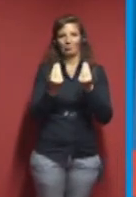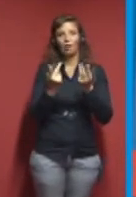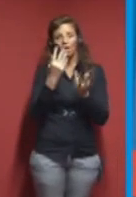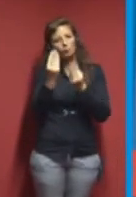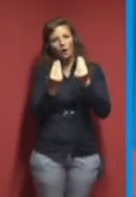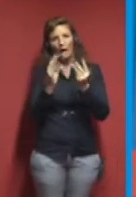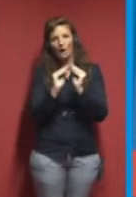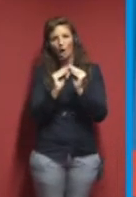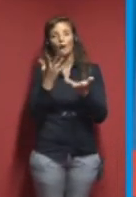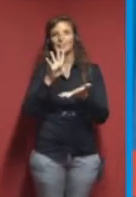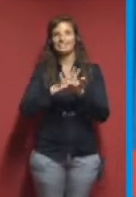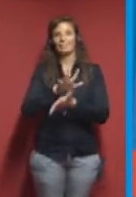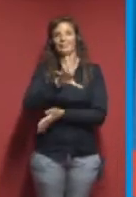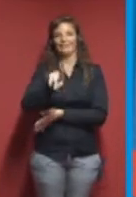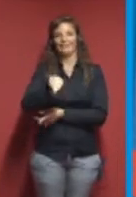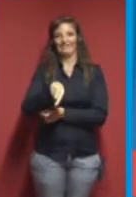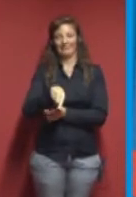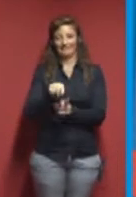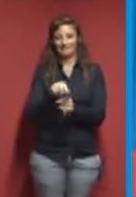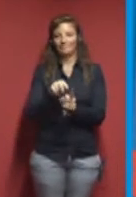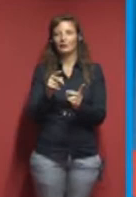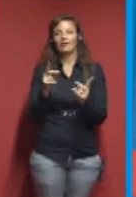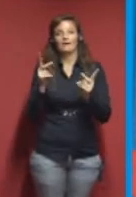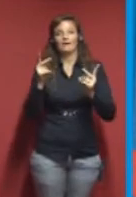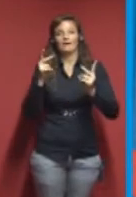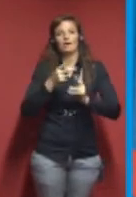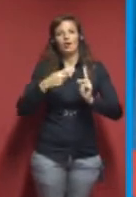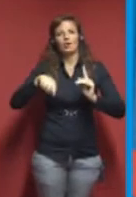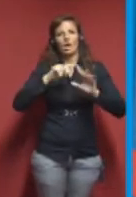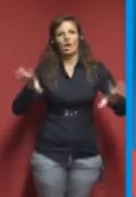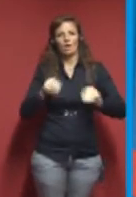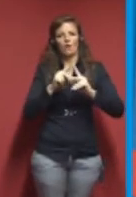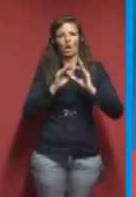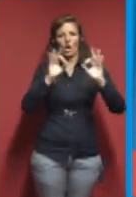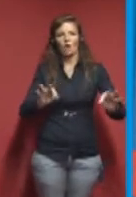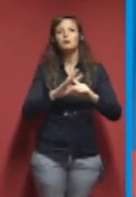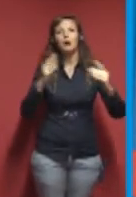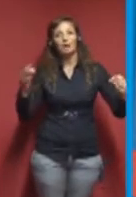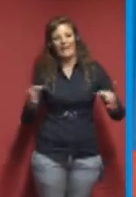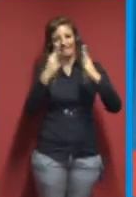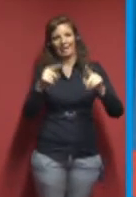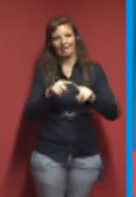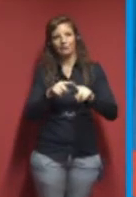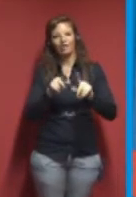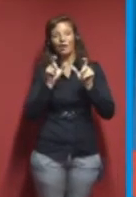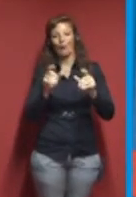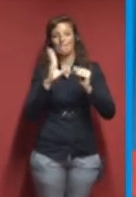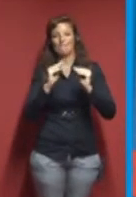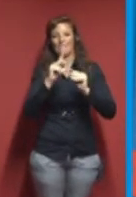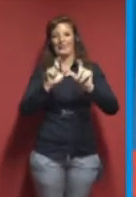in 3d noi abbiamo iniziato così a un evento the makers e